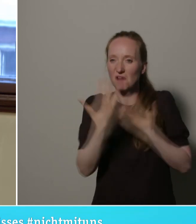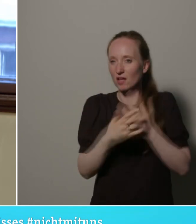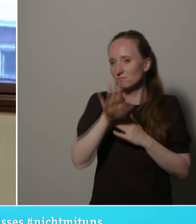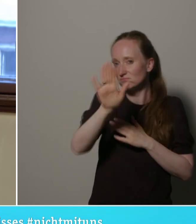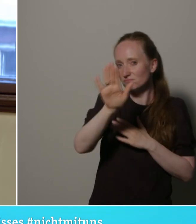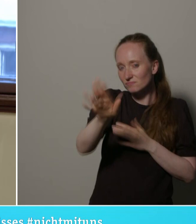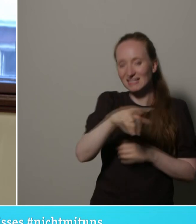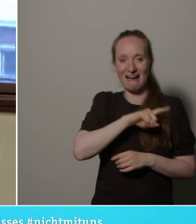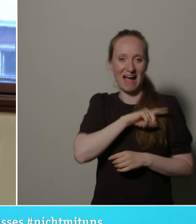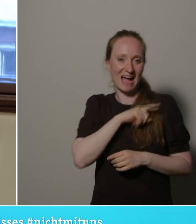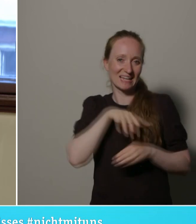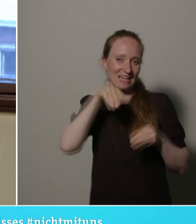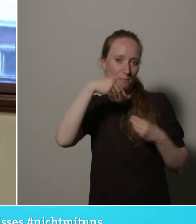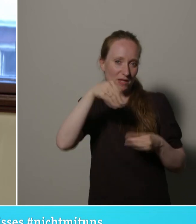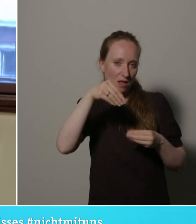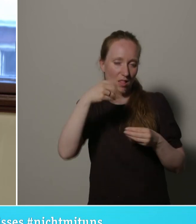eigenen Mitteln ein solches